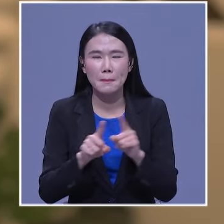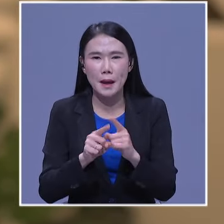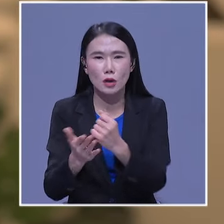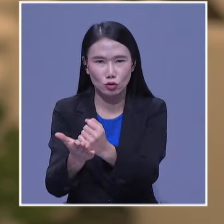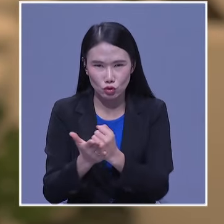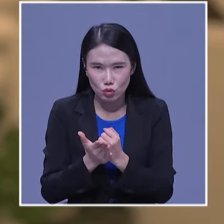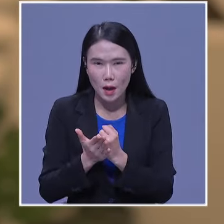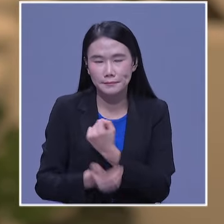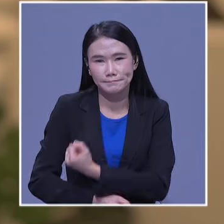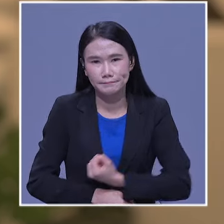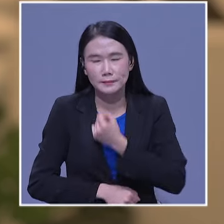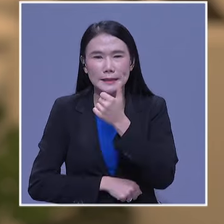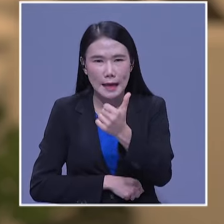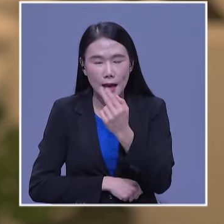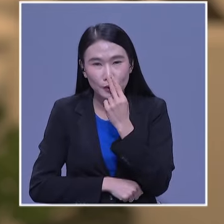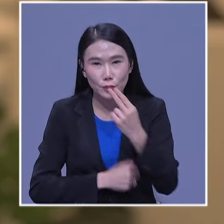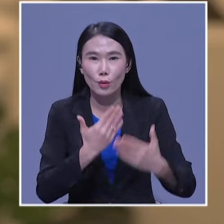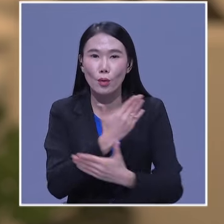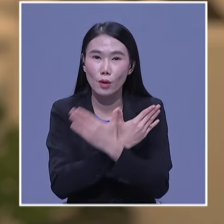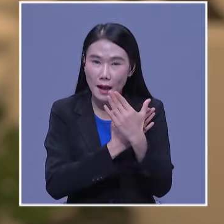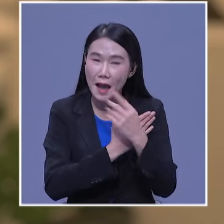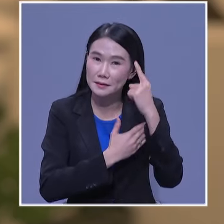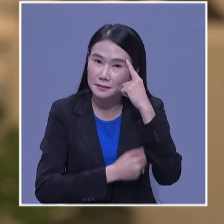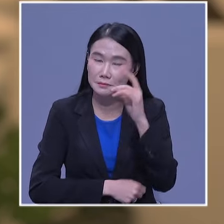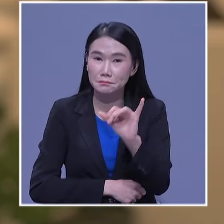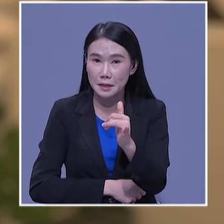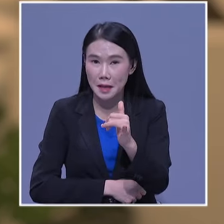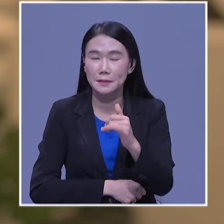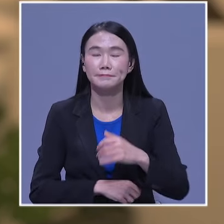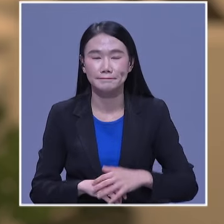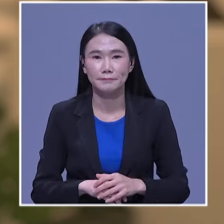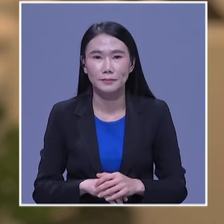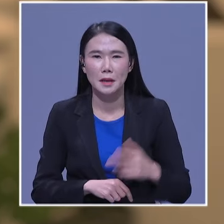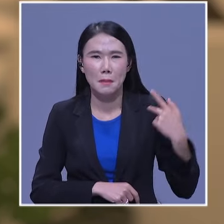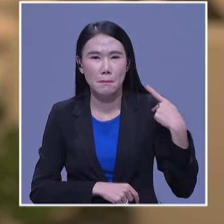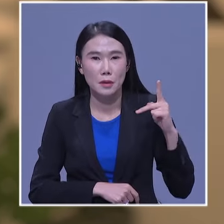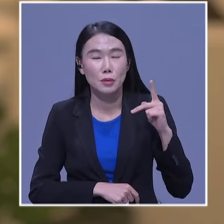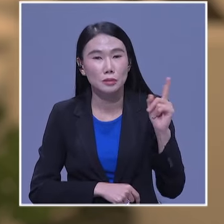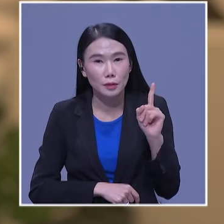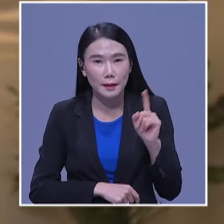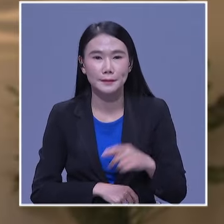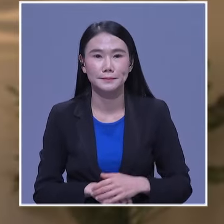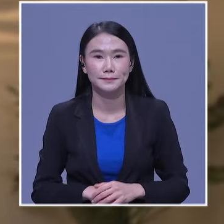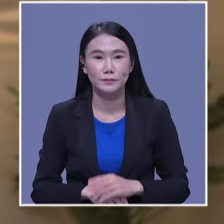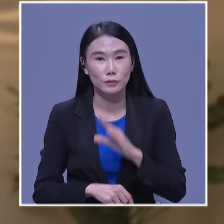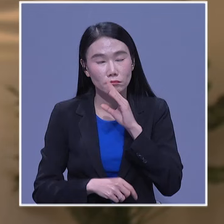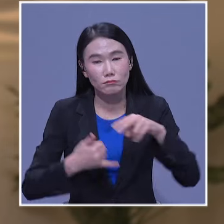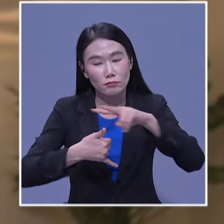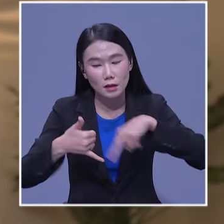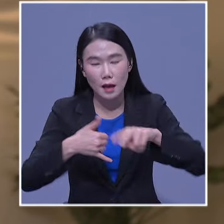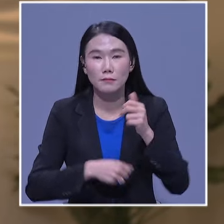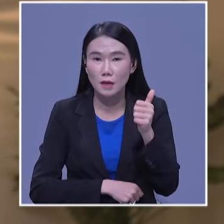แกรมเนี่ยครับตรวจค้นหาความผิดปกติดังกล่าวที่อาจจะมีอยู่ได้ซึ่งมีประโยชน์ก็คือสามารถที่จะรักษา